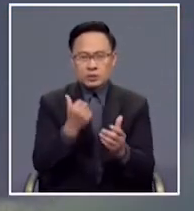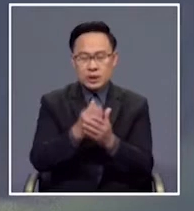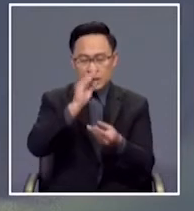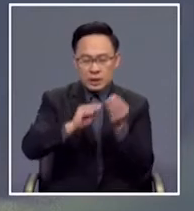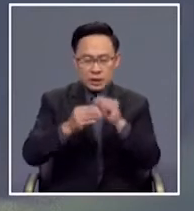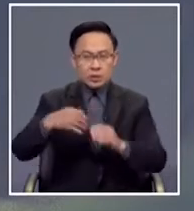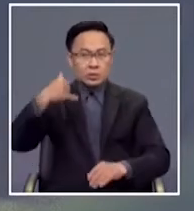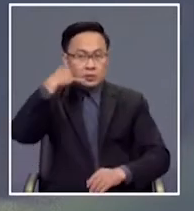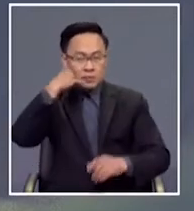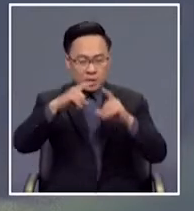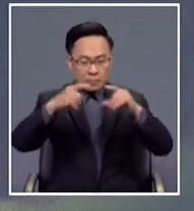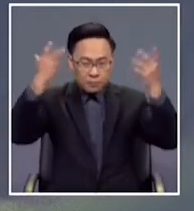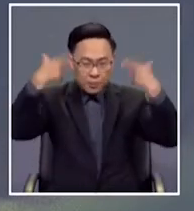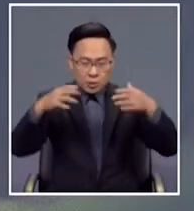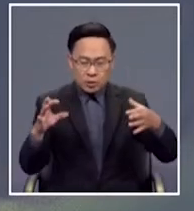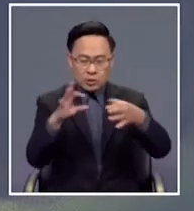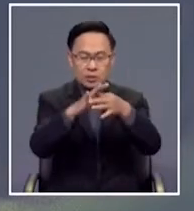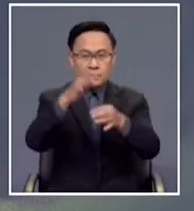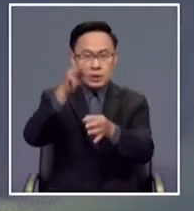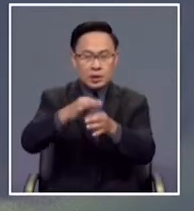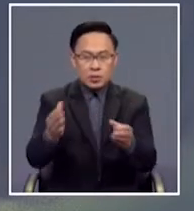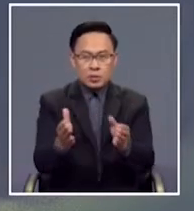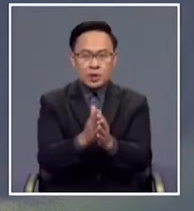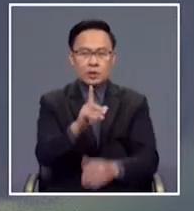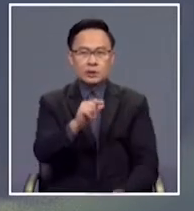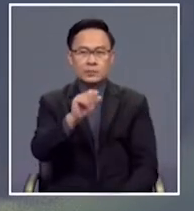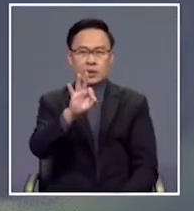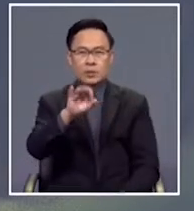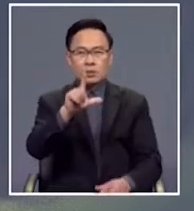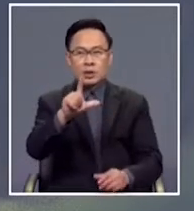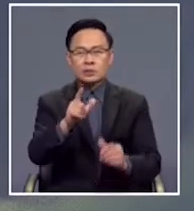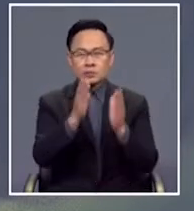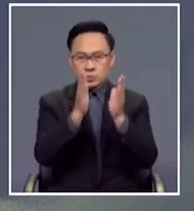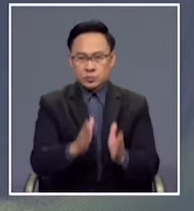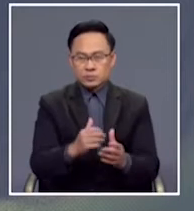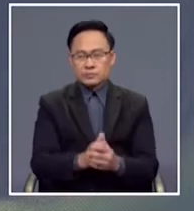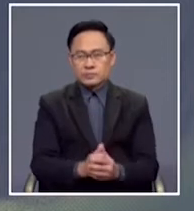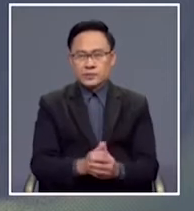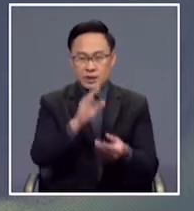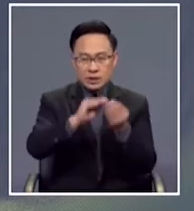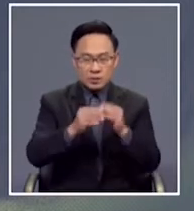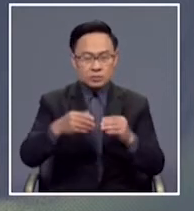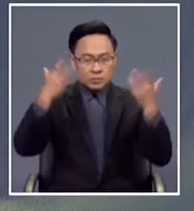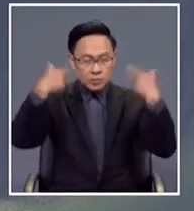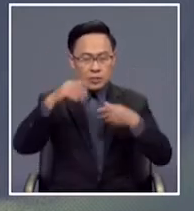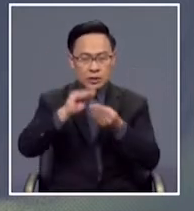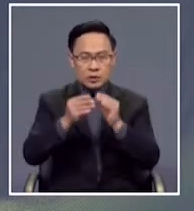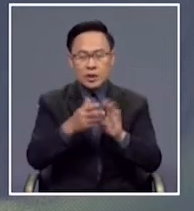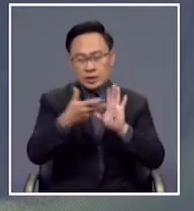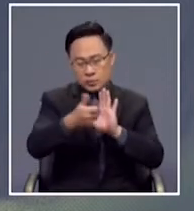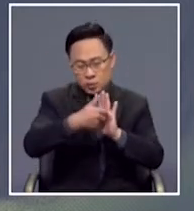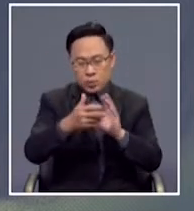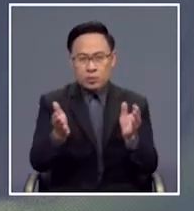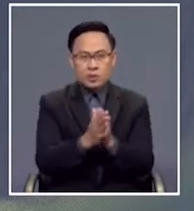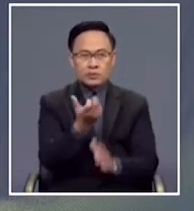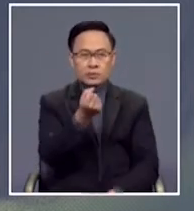ขโทรศัพท์หรือบัตรประชาชนมาลงทะเบียนแล้วกว่า29ล้านหมายเลขมีการโอนเงินแล้ว 11.5 ล้านครั้งร